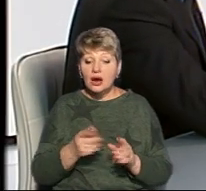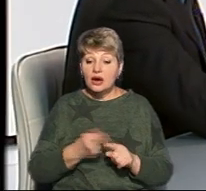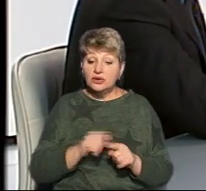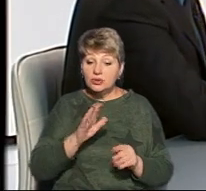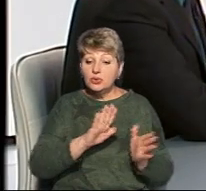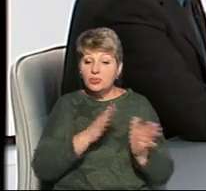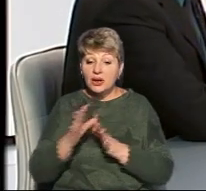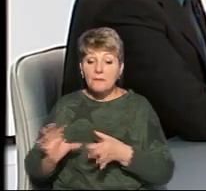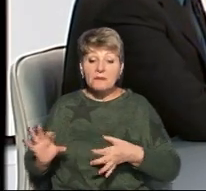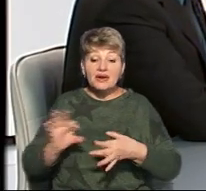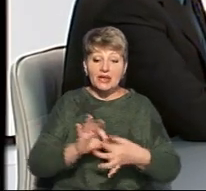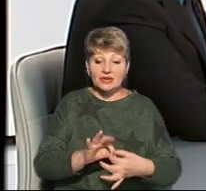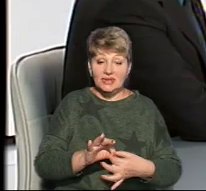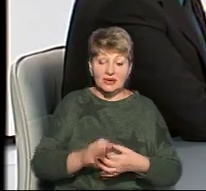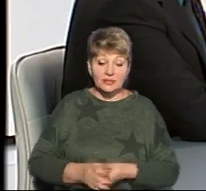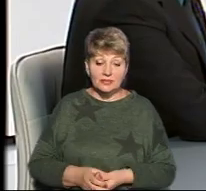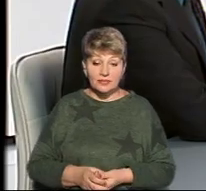процедура приєднання їх?